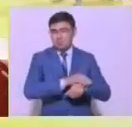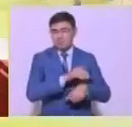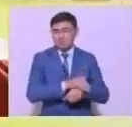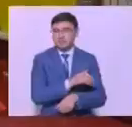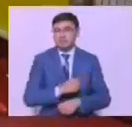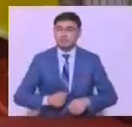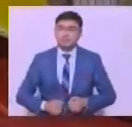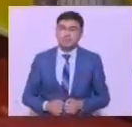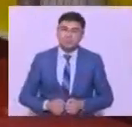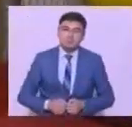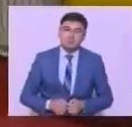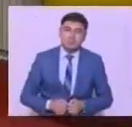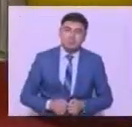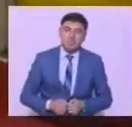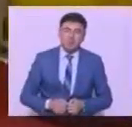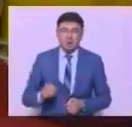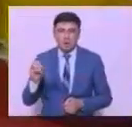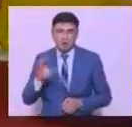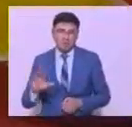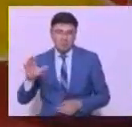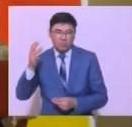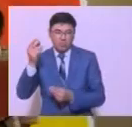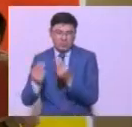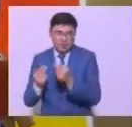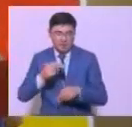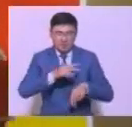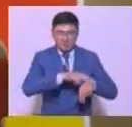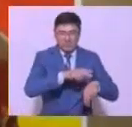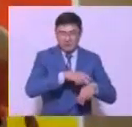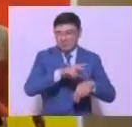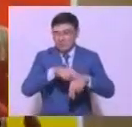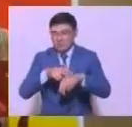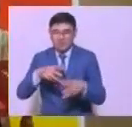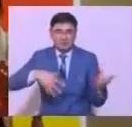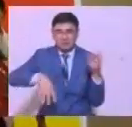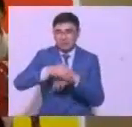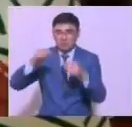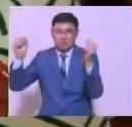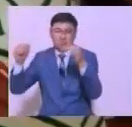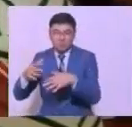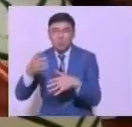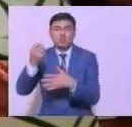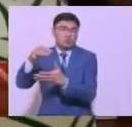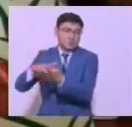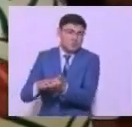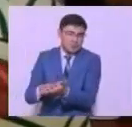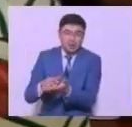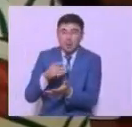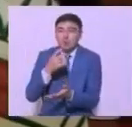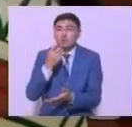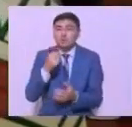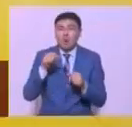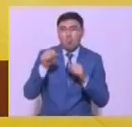достоинству. Европейские игры между силовыми структурами в Португалии все еще продолжаются. В ближайшие дни на спортивную арену выйдут